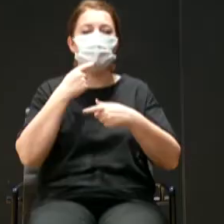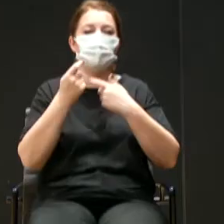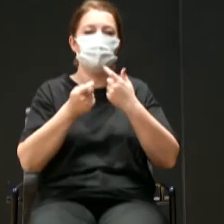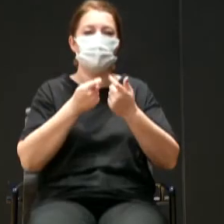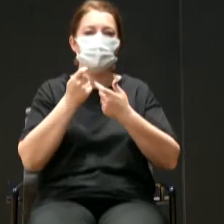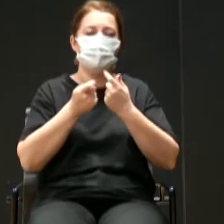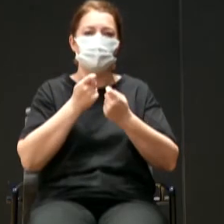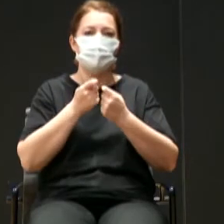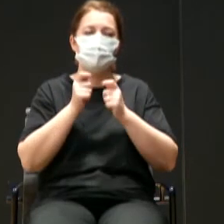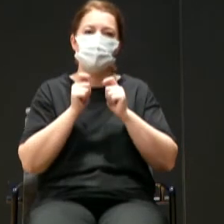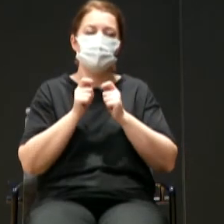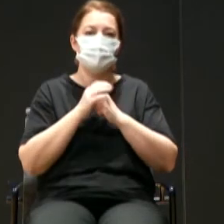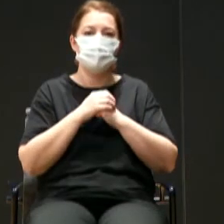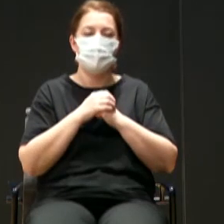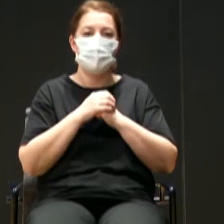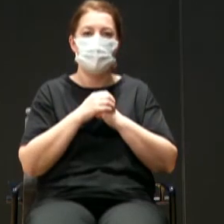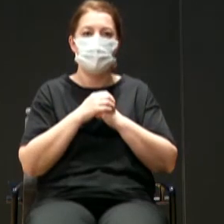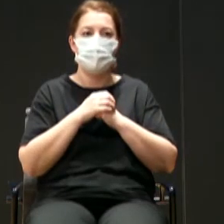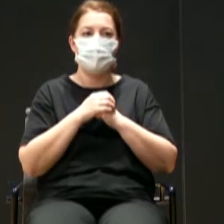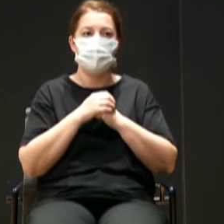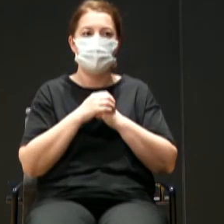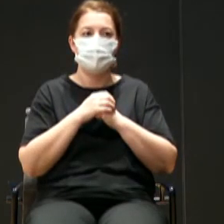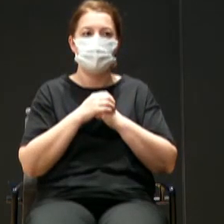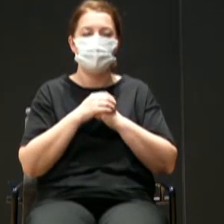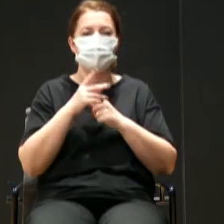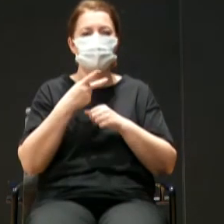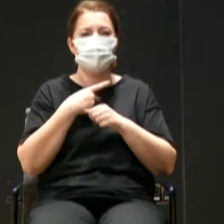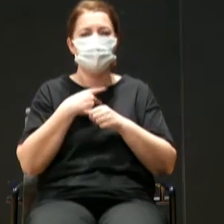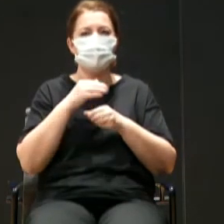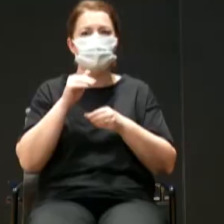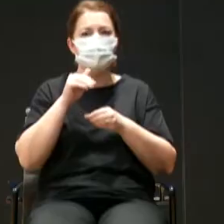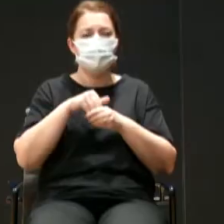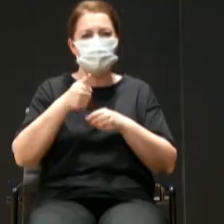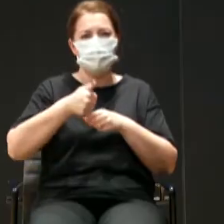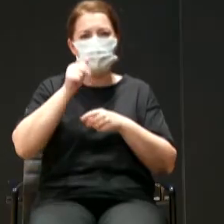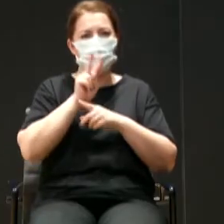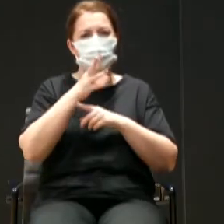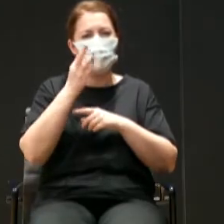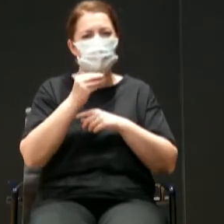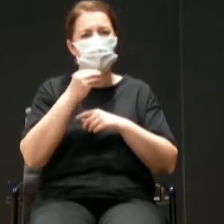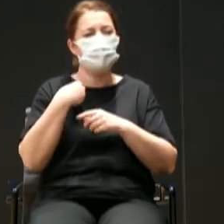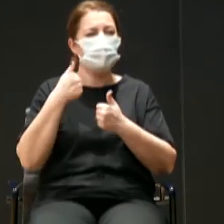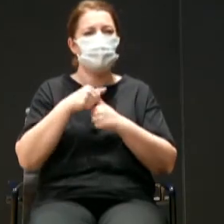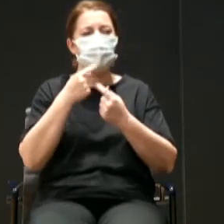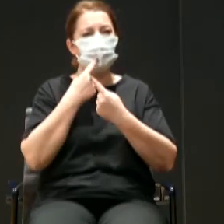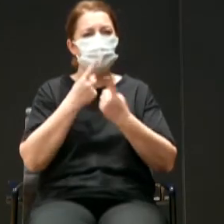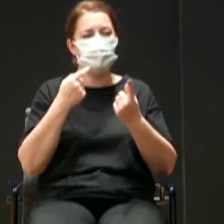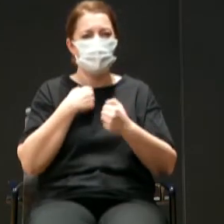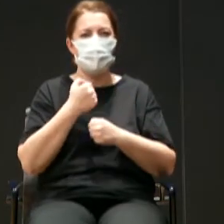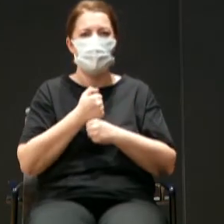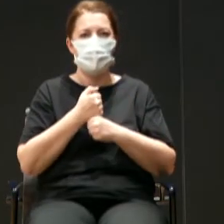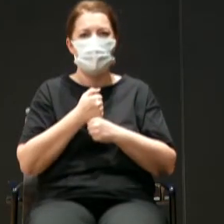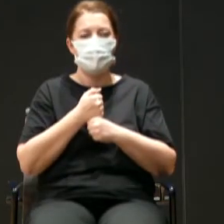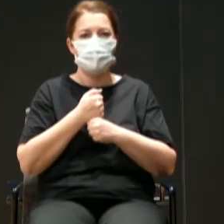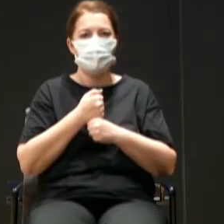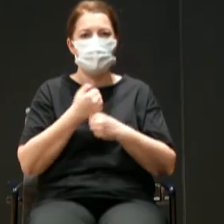Evet. Arkadaşlar ben meclis başkan vekili olarak şunu tekrar söylemeyi görev biliyorum.